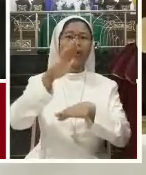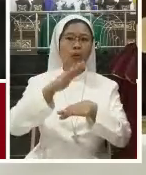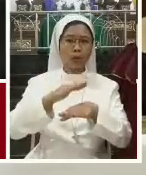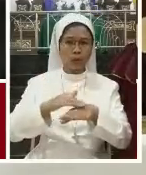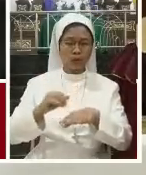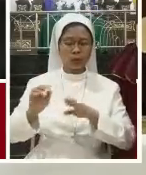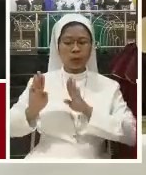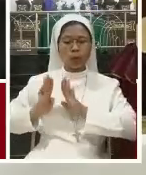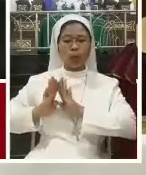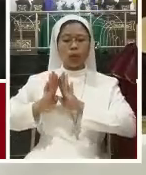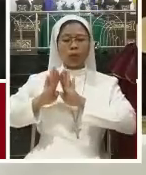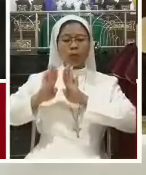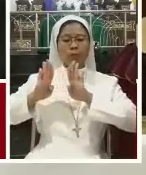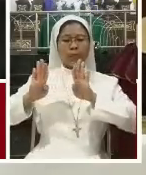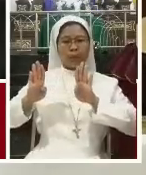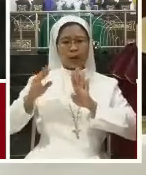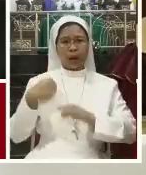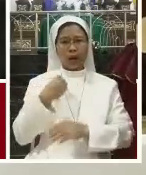mga puso.